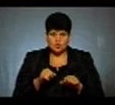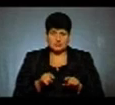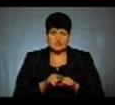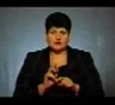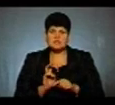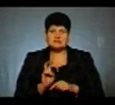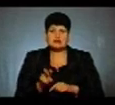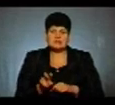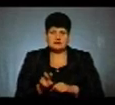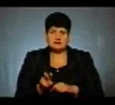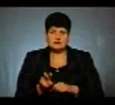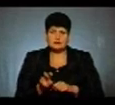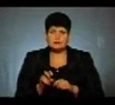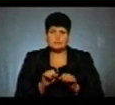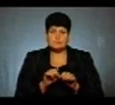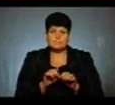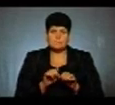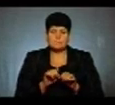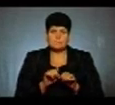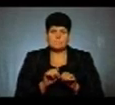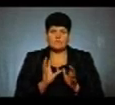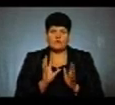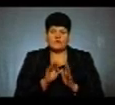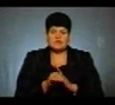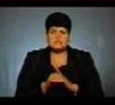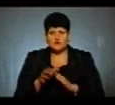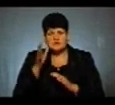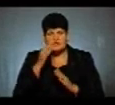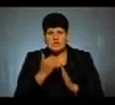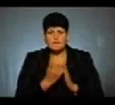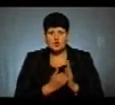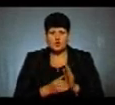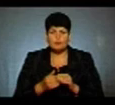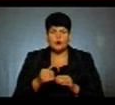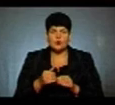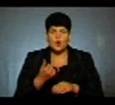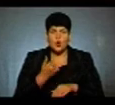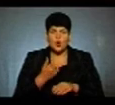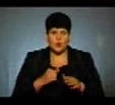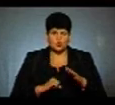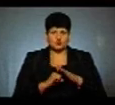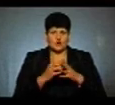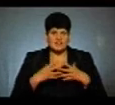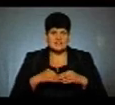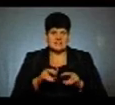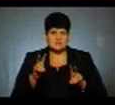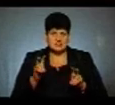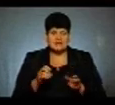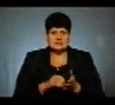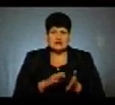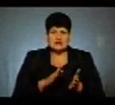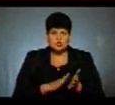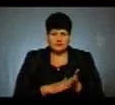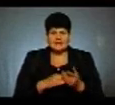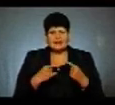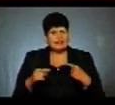зайти в мережу, ввести освітня програма «Основи сім'ї» і можна зареєструватися і